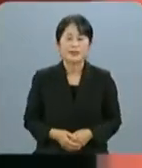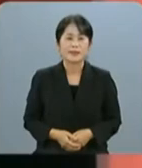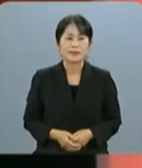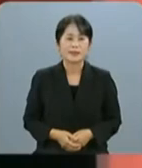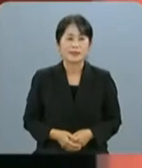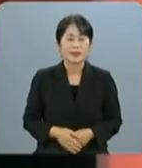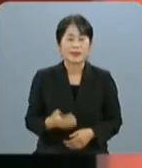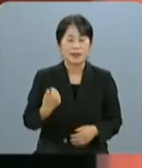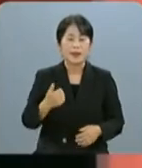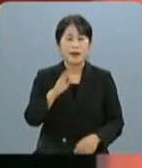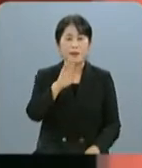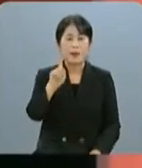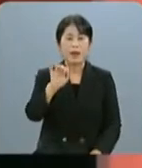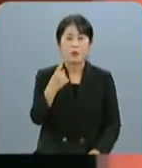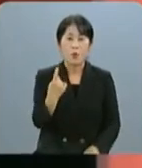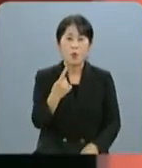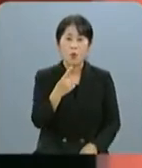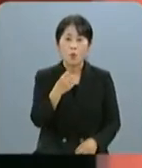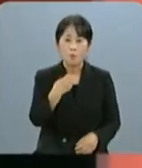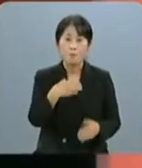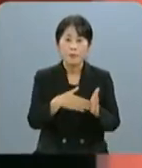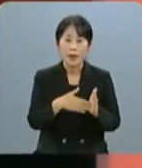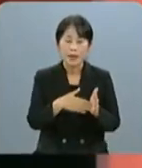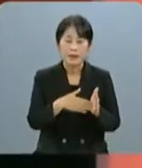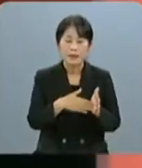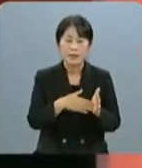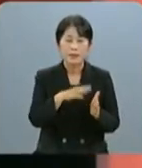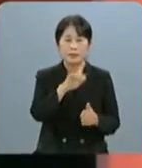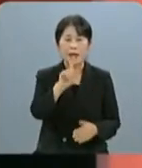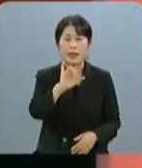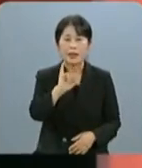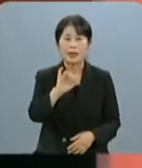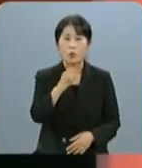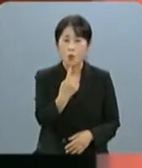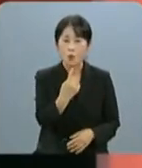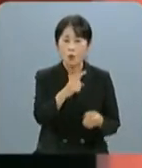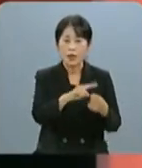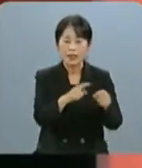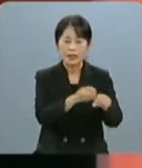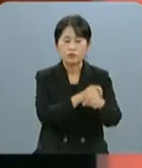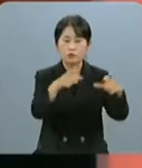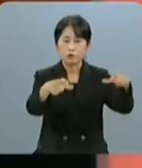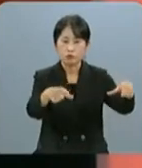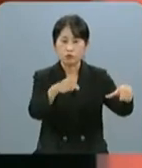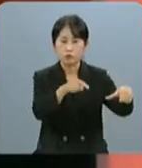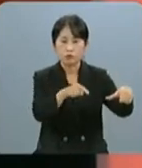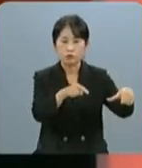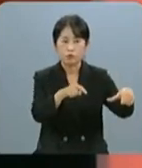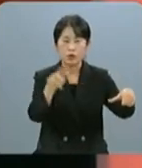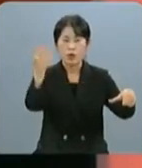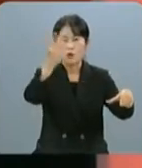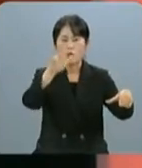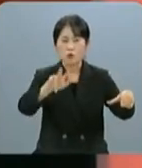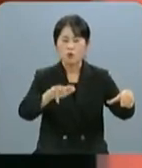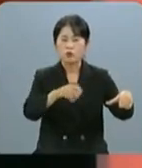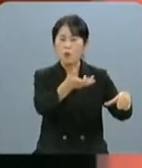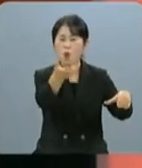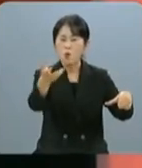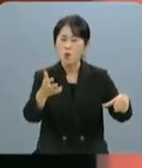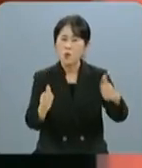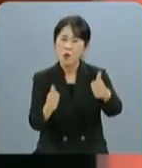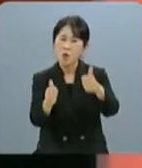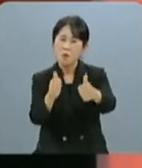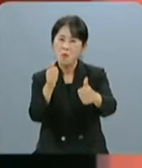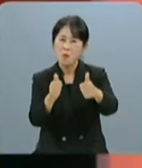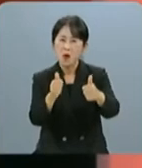바이오 말씀하셨는데 이 바이오 이 특구를 가지고 전국의 몇 군데가 경합하다가